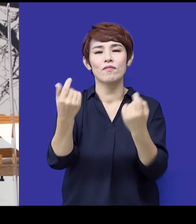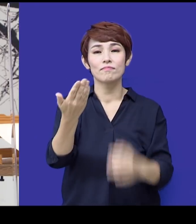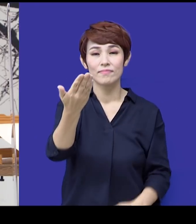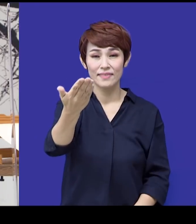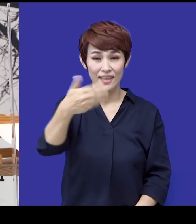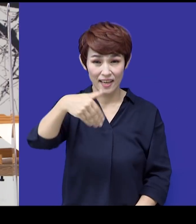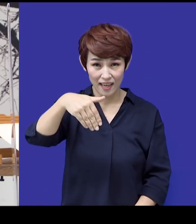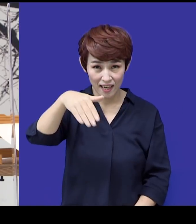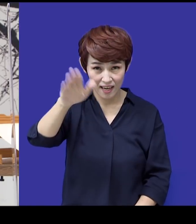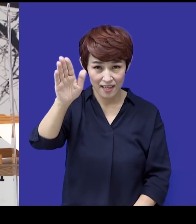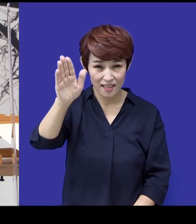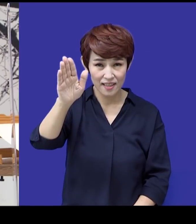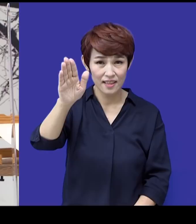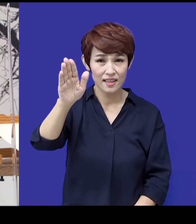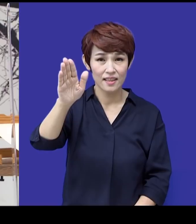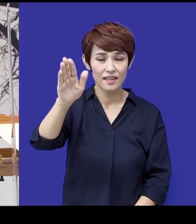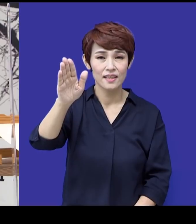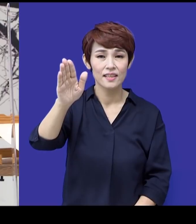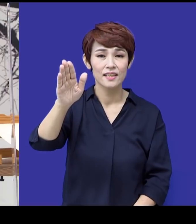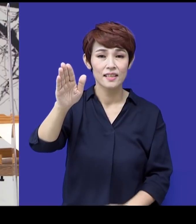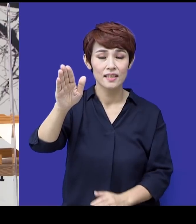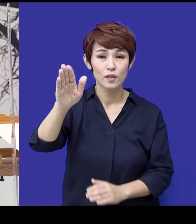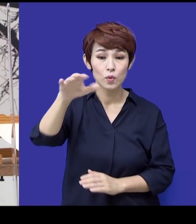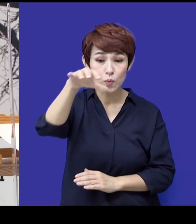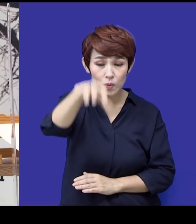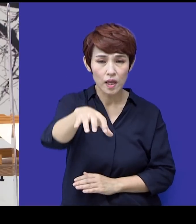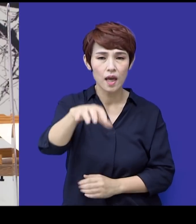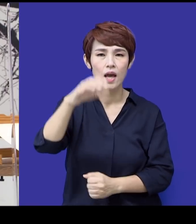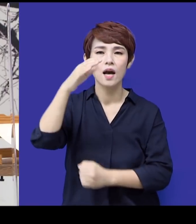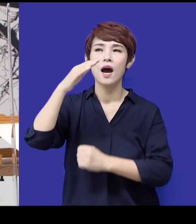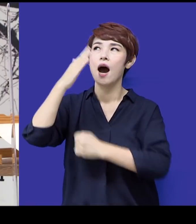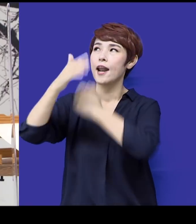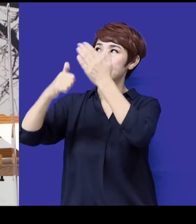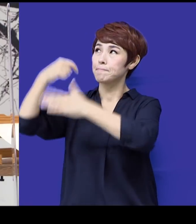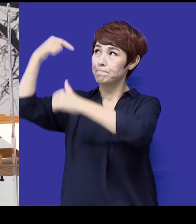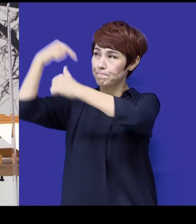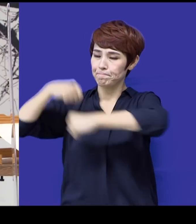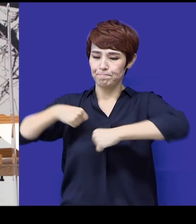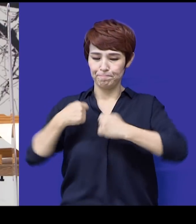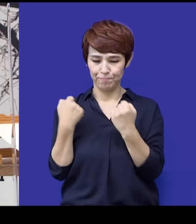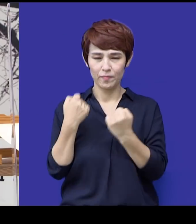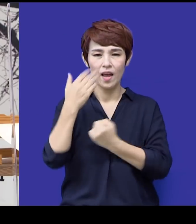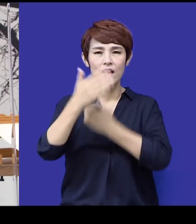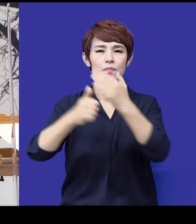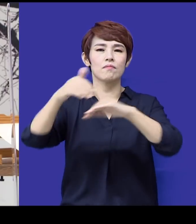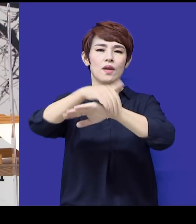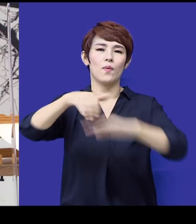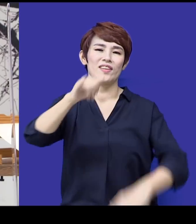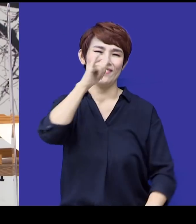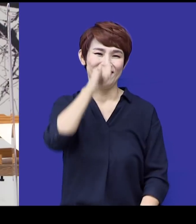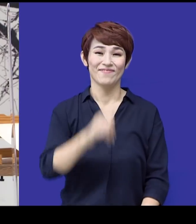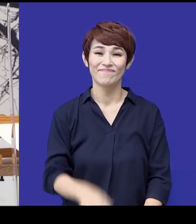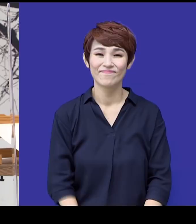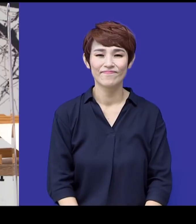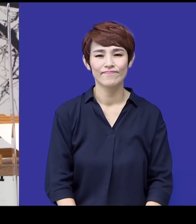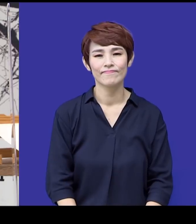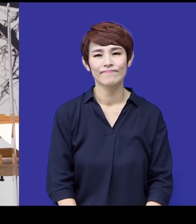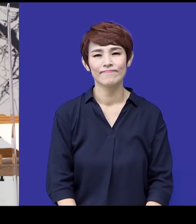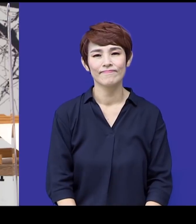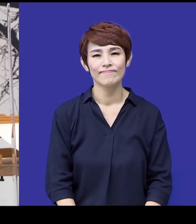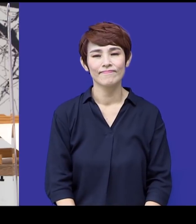가시는 길에도 순종하고 갔더니 주님이 계획하셨던 게 있던 것처럼, 저도